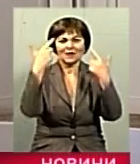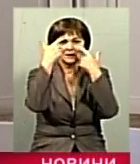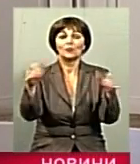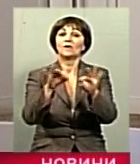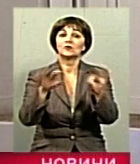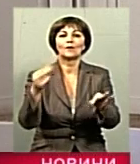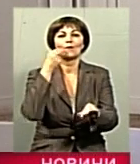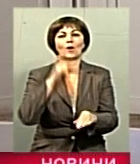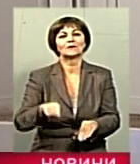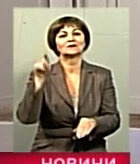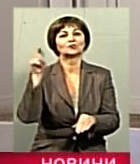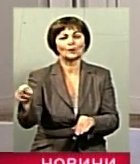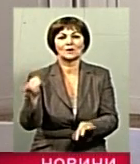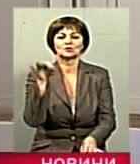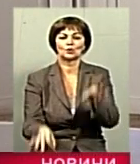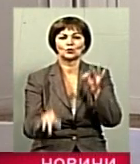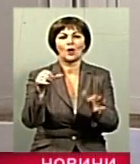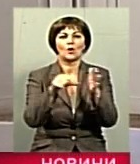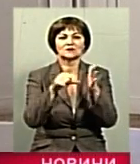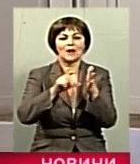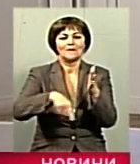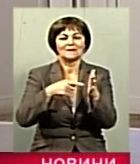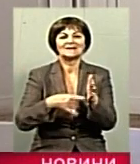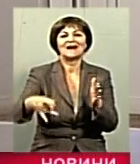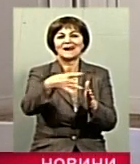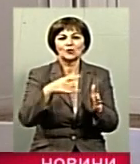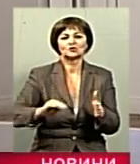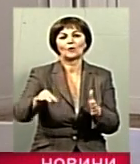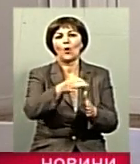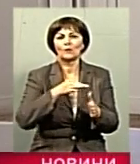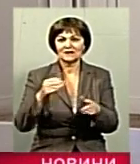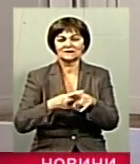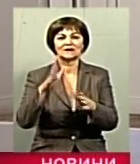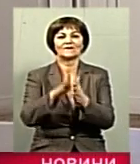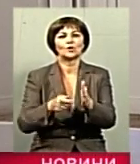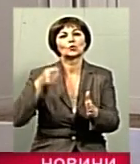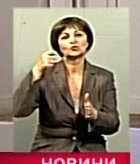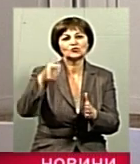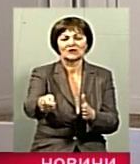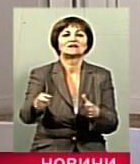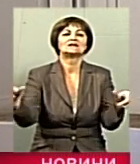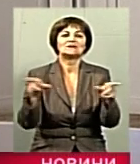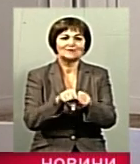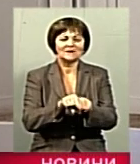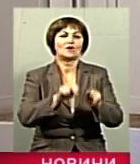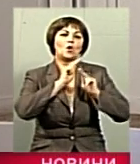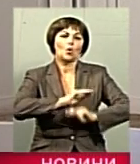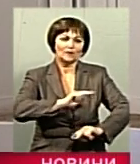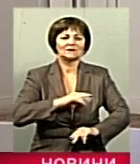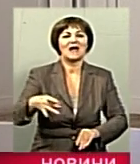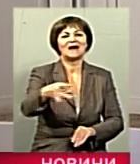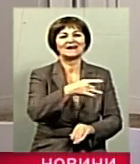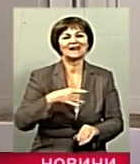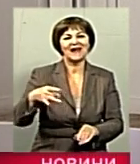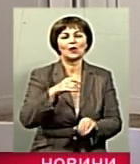Повідомлення про підозру судді Коростенського міськрайонного суду Житомирської області вручили співробітники Регіонального управління Служби безпеки України та